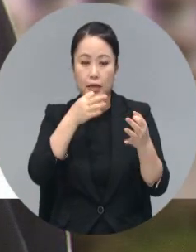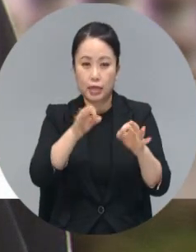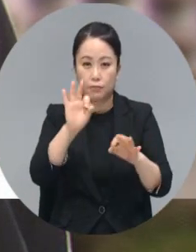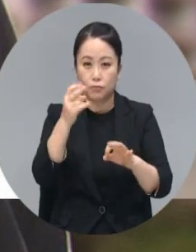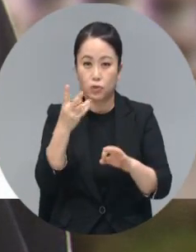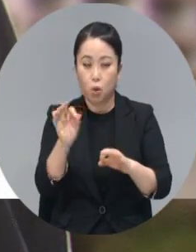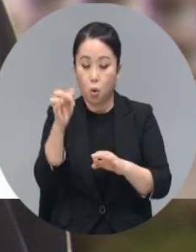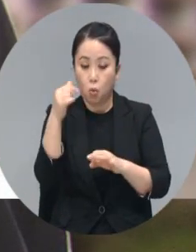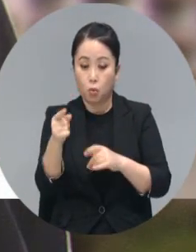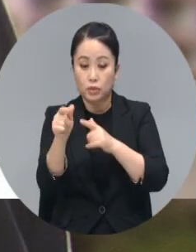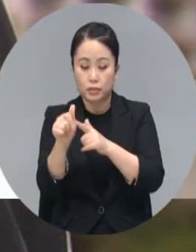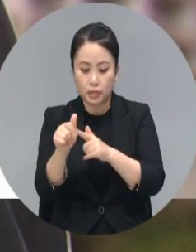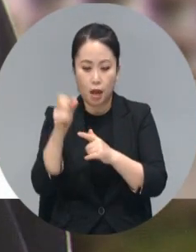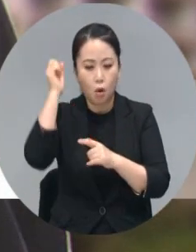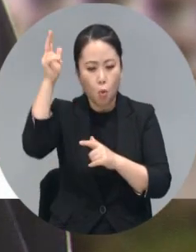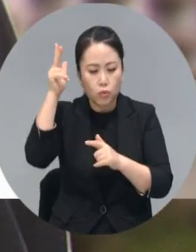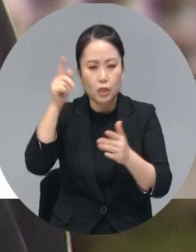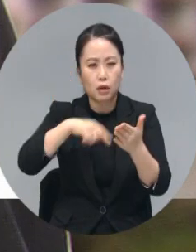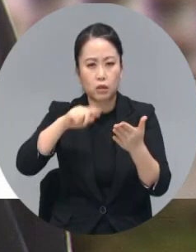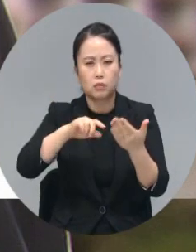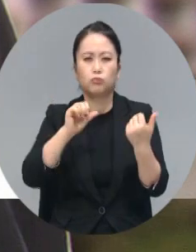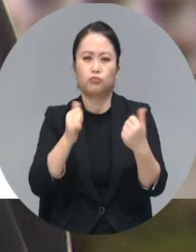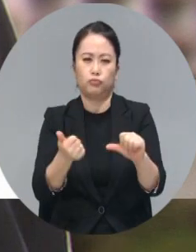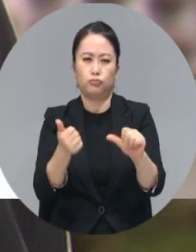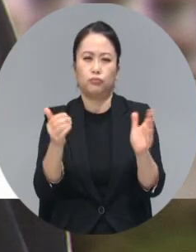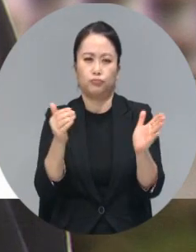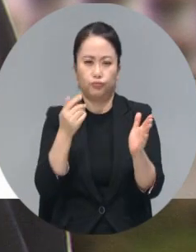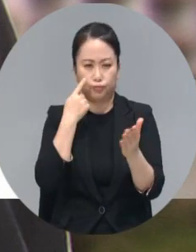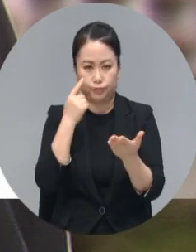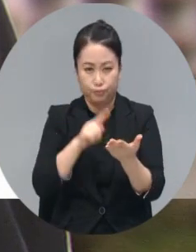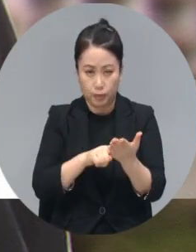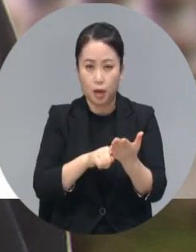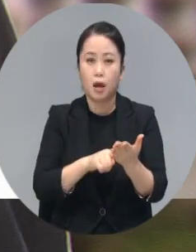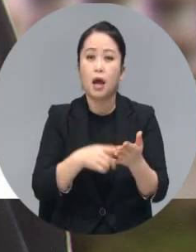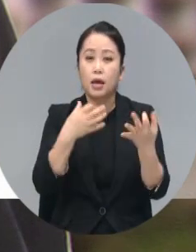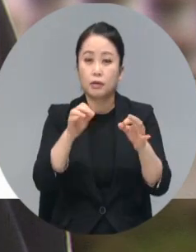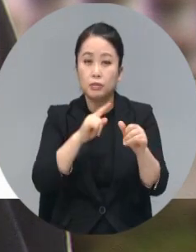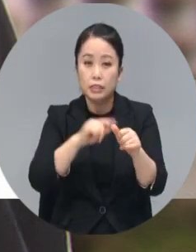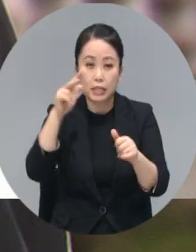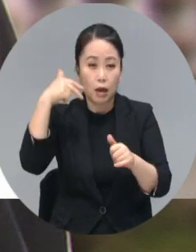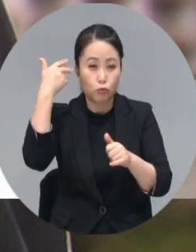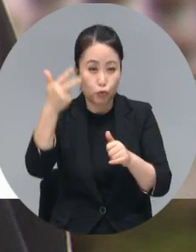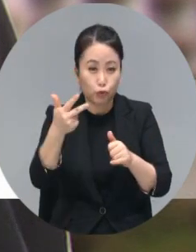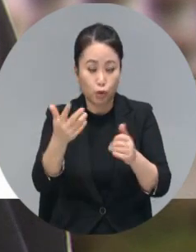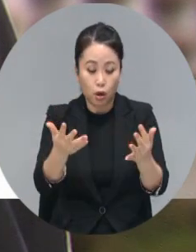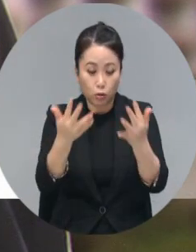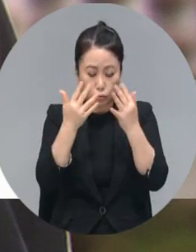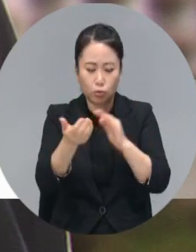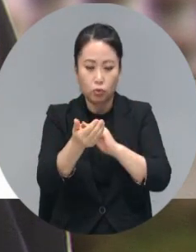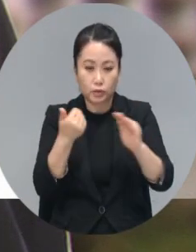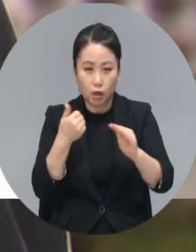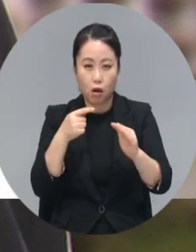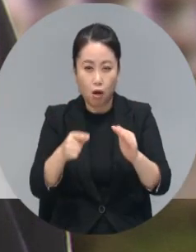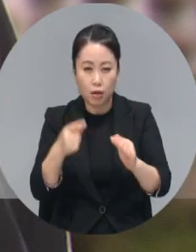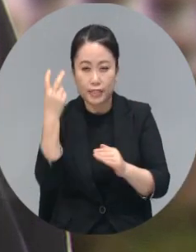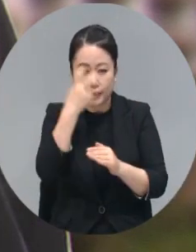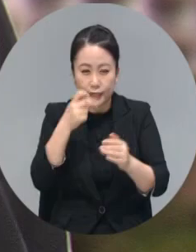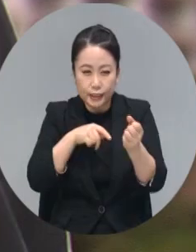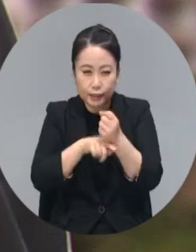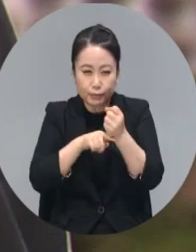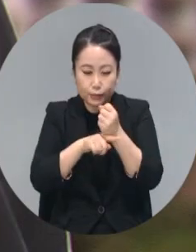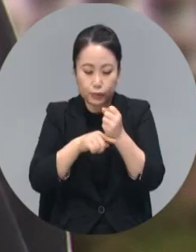부산의 한 호텔에서 숨진 채 발견됐습니다. 김 씨는 다음 주 구속 전 피의자 신문을 앞둔 상태였습니다. 현지호